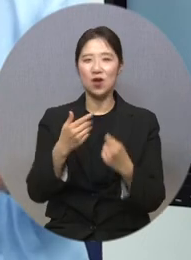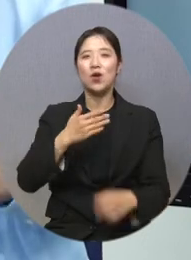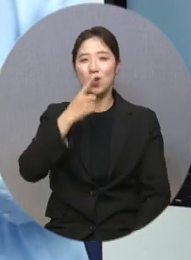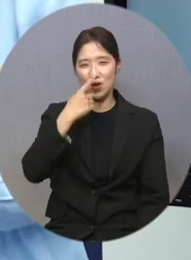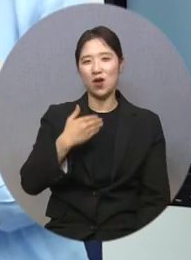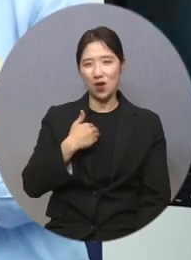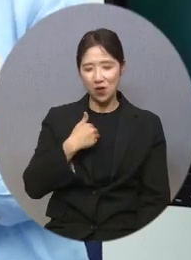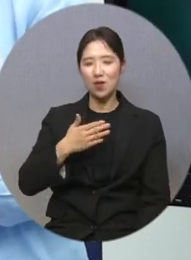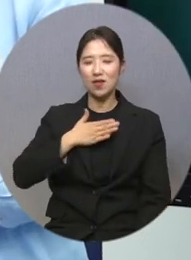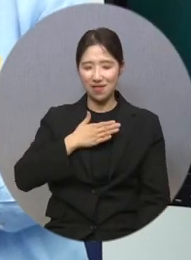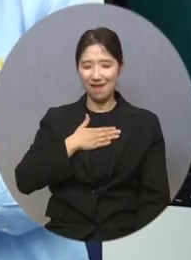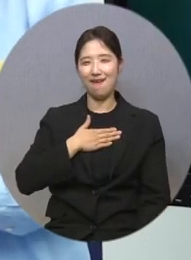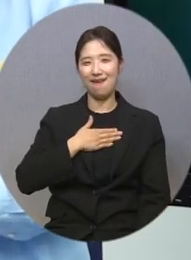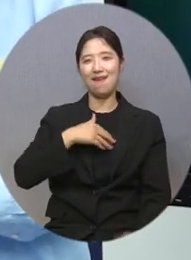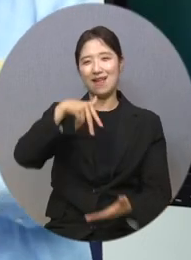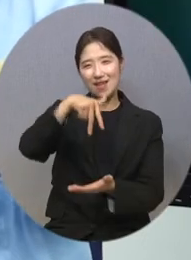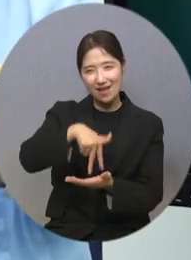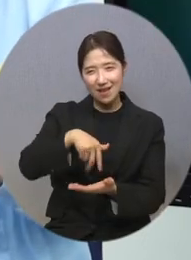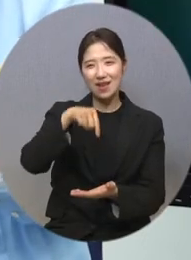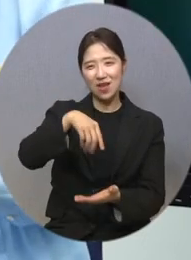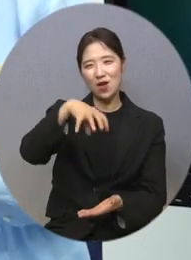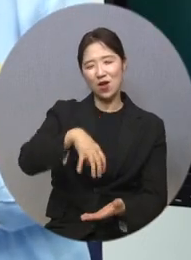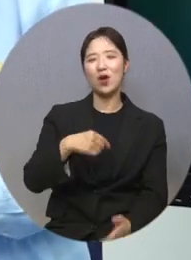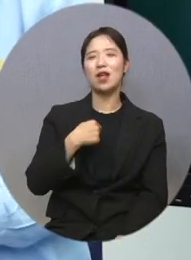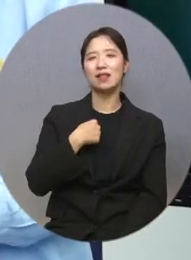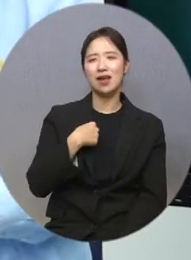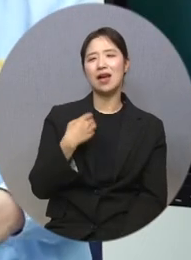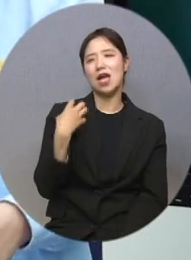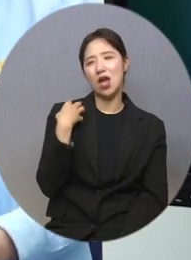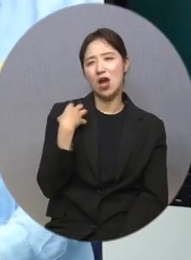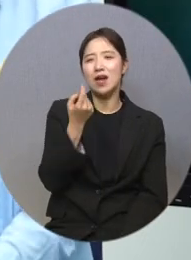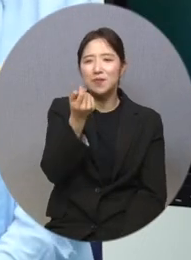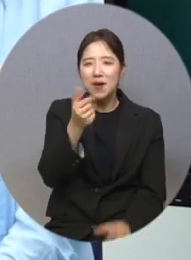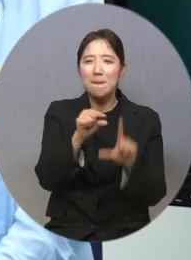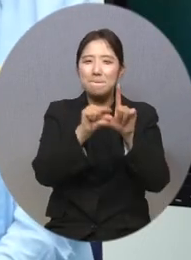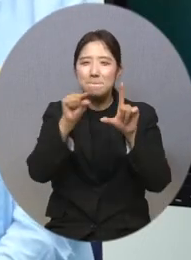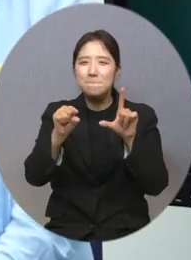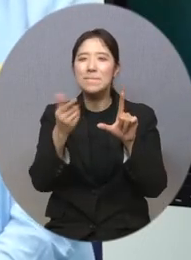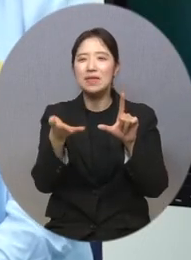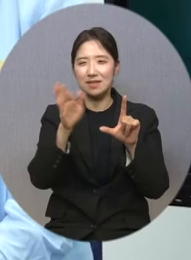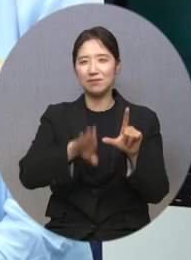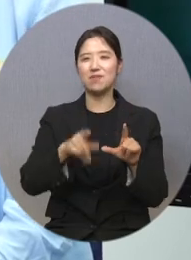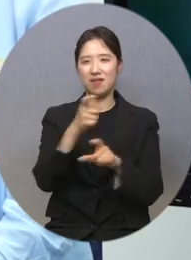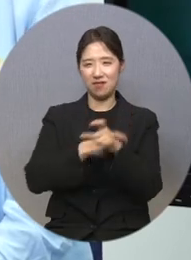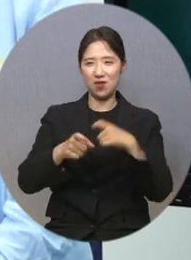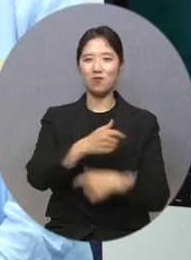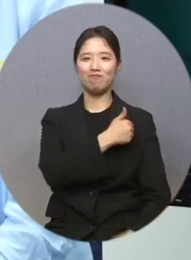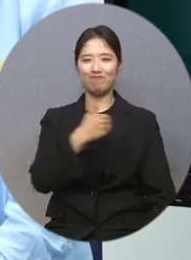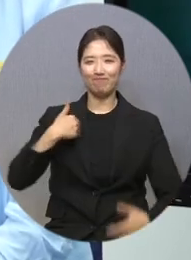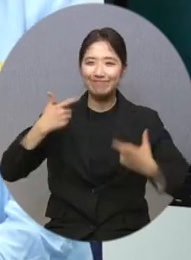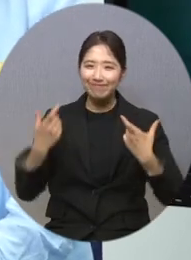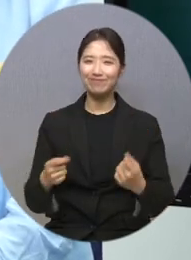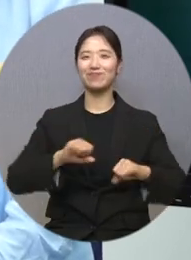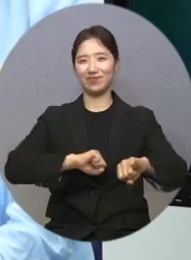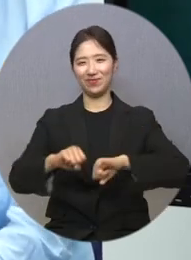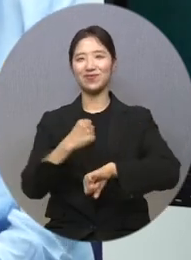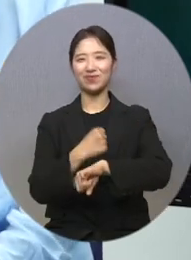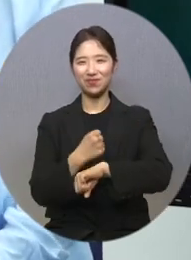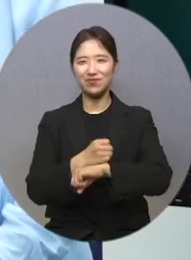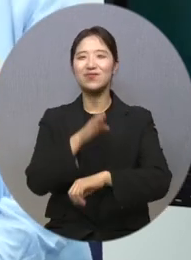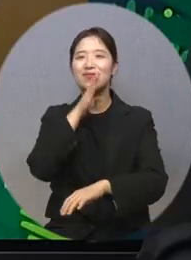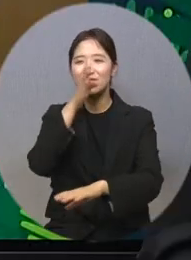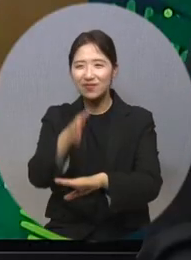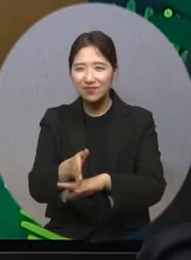저 바운더리 안에서 진짜 작은 역할이나마 더 당당하게 네, 활동하겠습니다. 오늘 이 자리